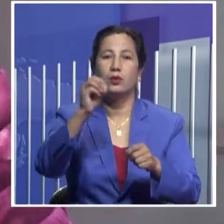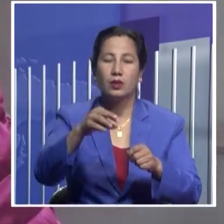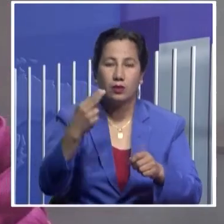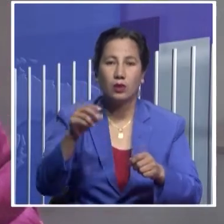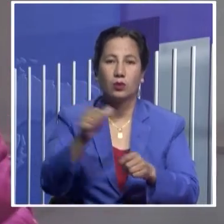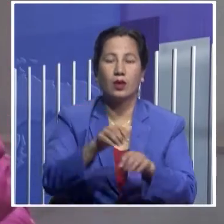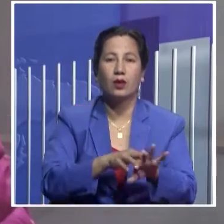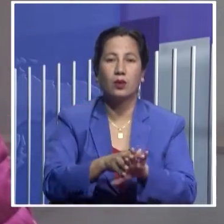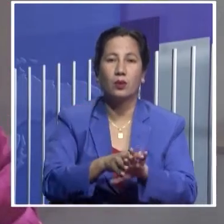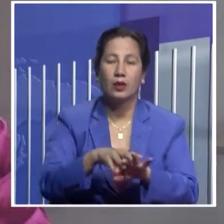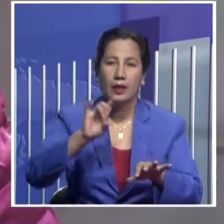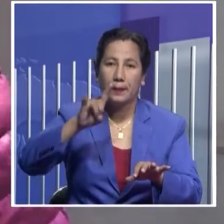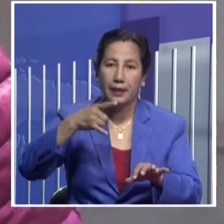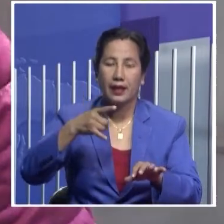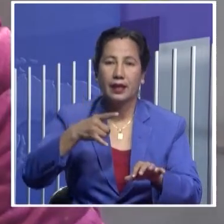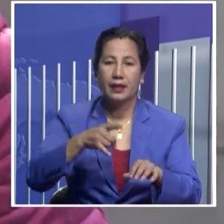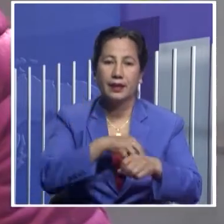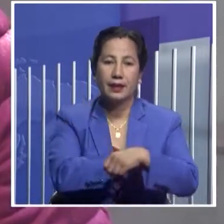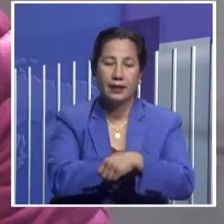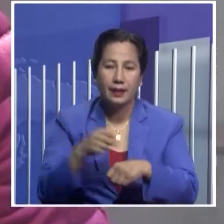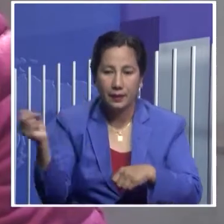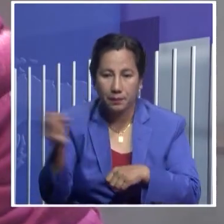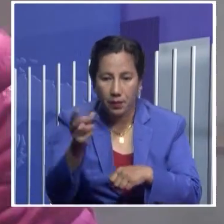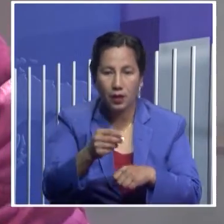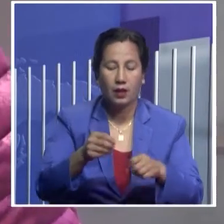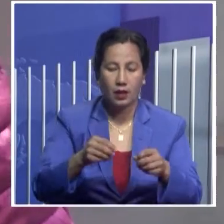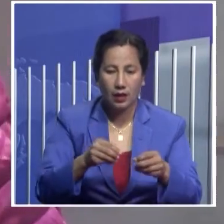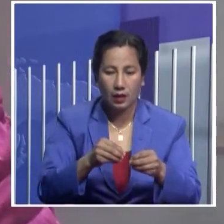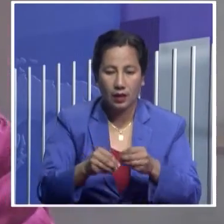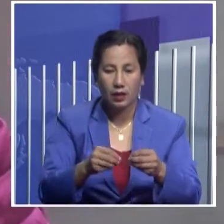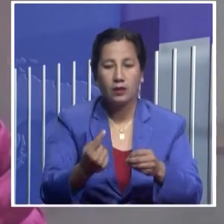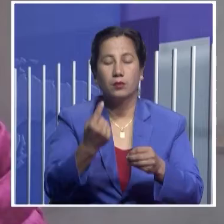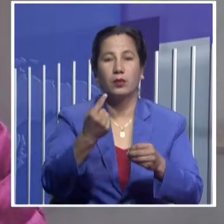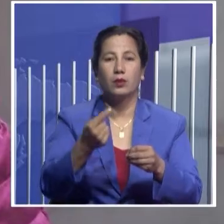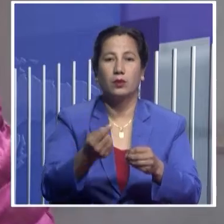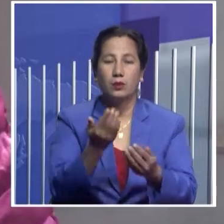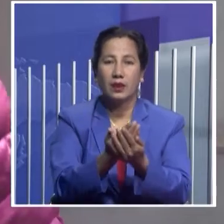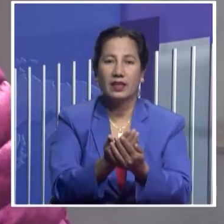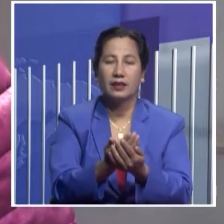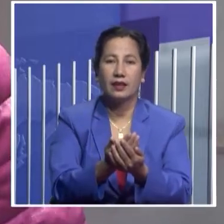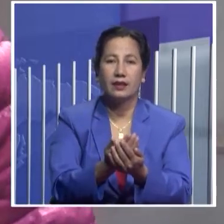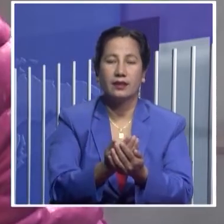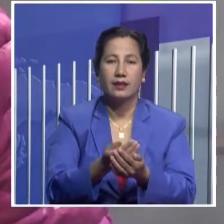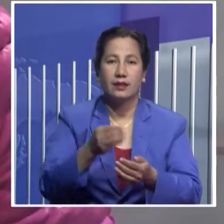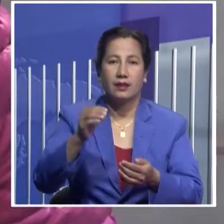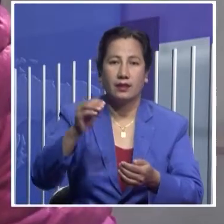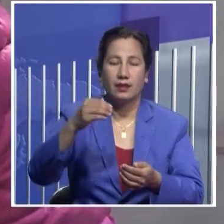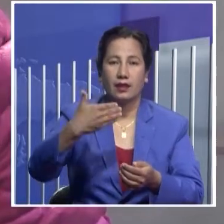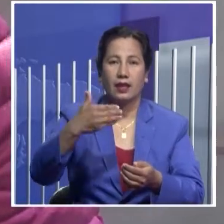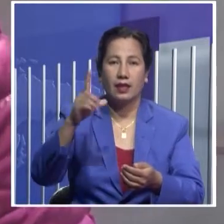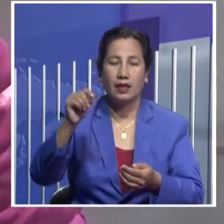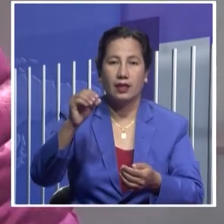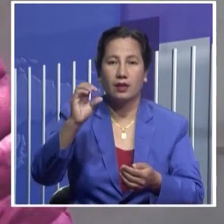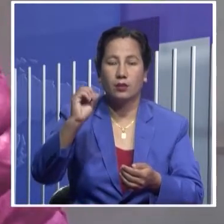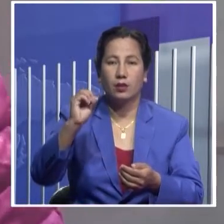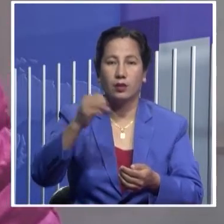उहाँहरूले फेरि बिउ मल माग्दाखेरि लाल पूर्जा माग्नुहुन्छ, लाल पूर्जा फेरि उहाँहरूको हुँदैन, त्यही